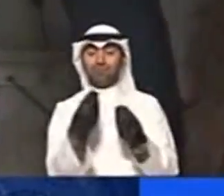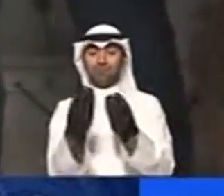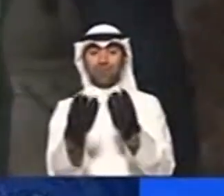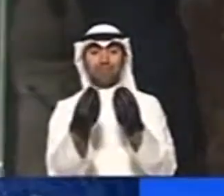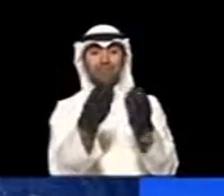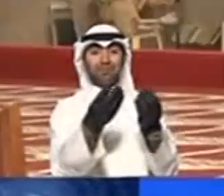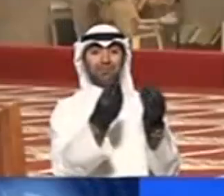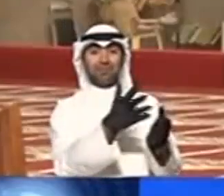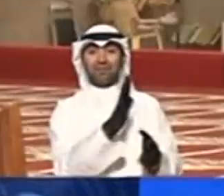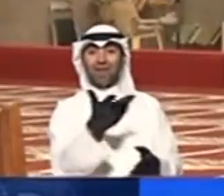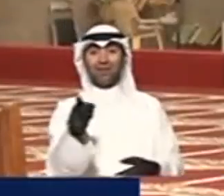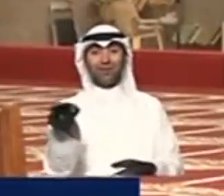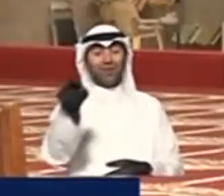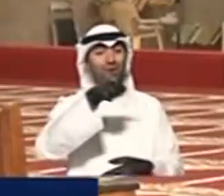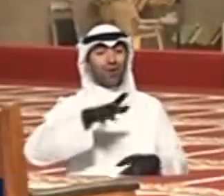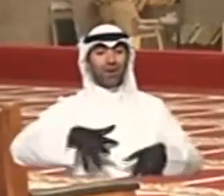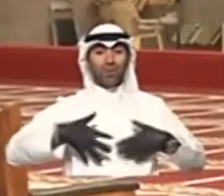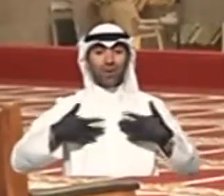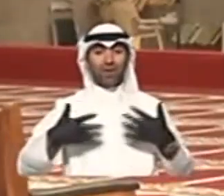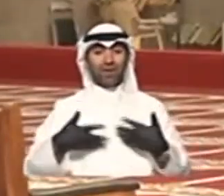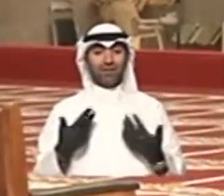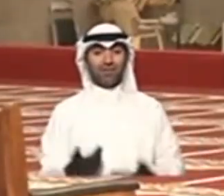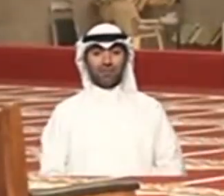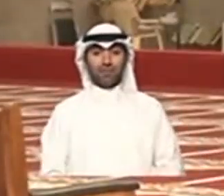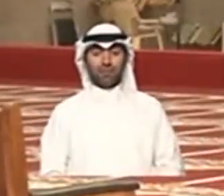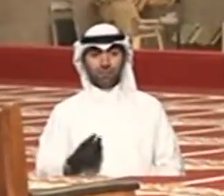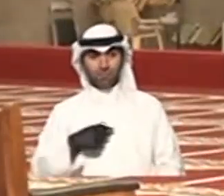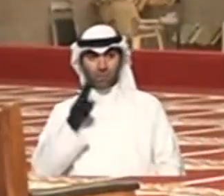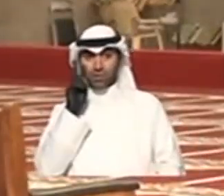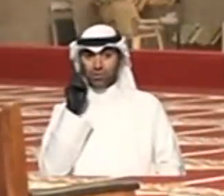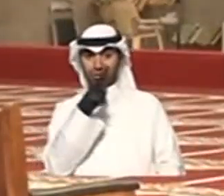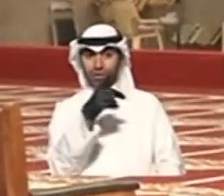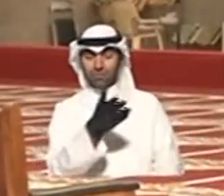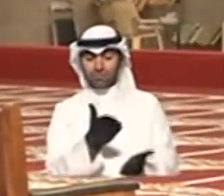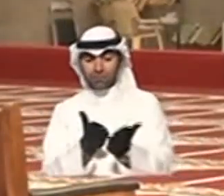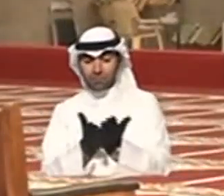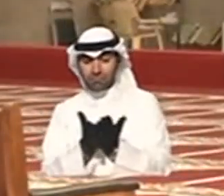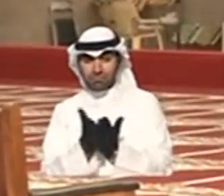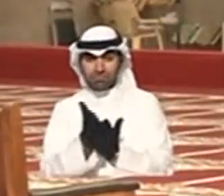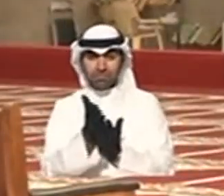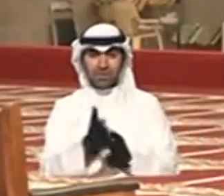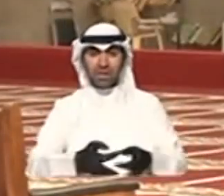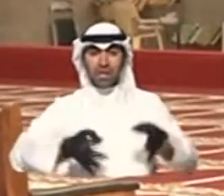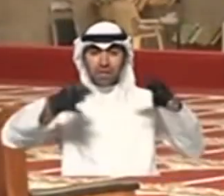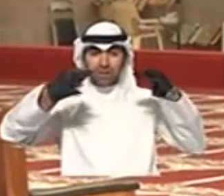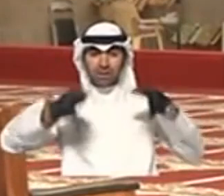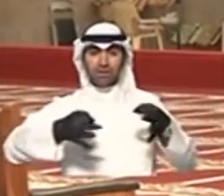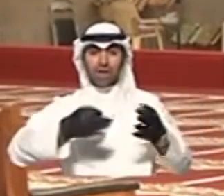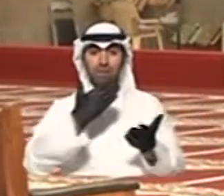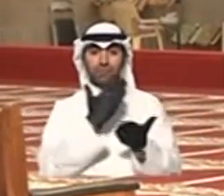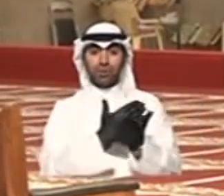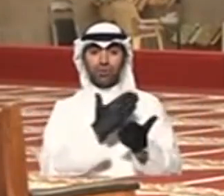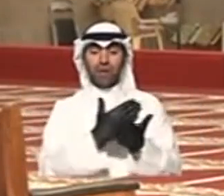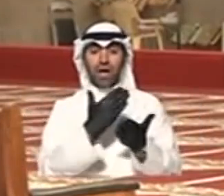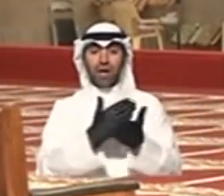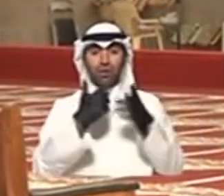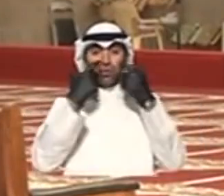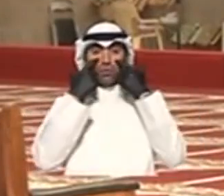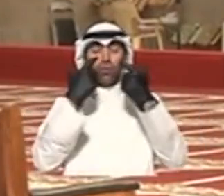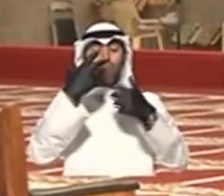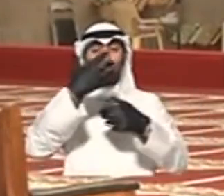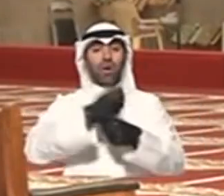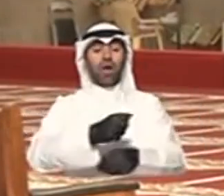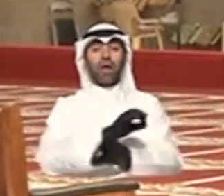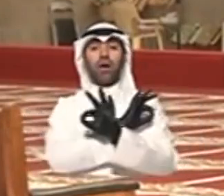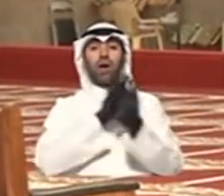الحميدة. التزام كبير من قبل المصلين في اليوم الأول لعودة المساجد في البلاد في مشهد يؤكد